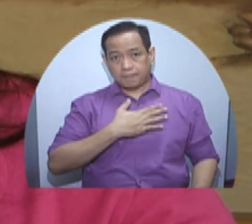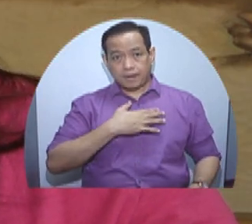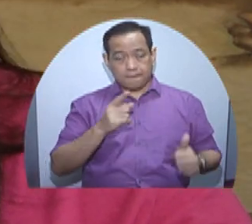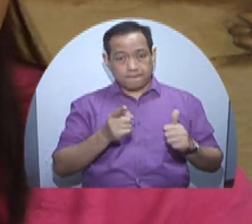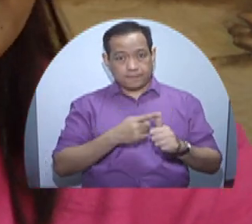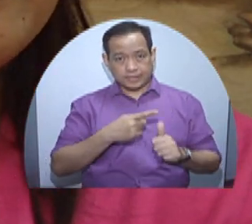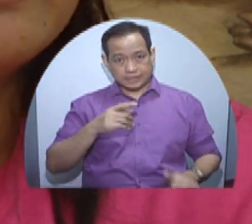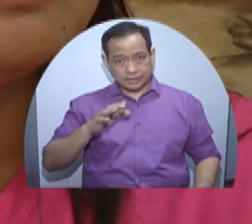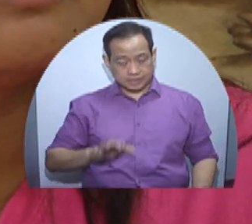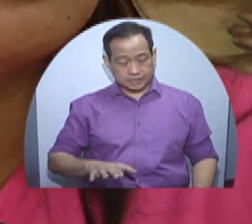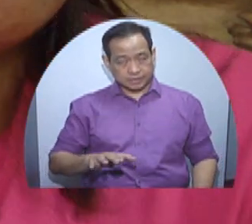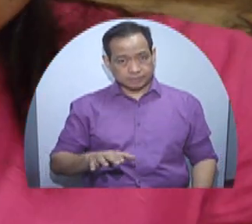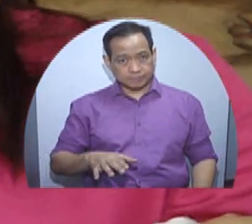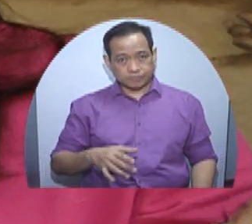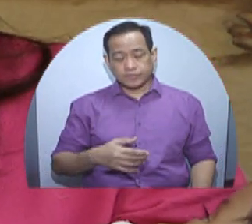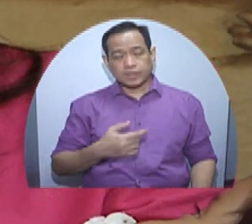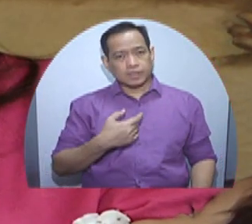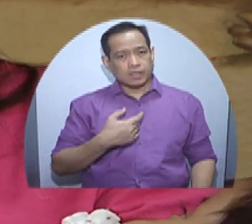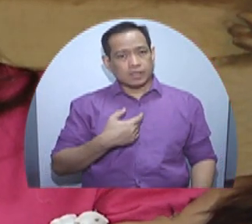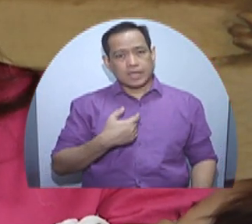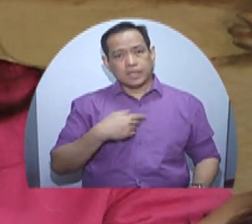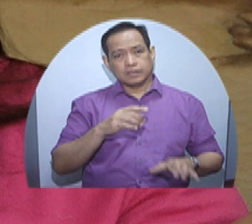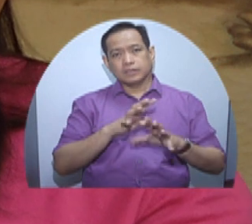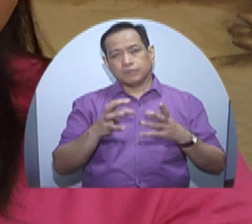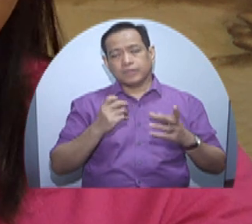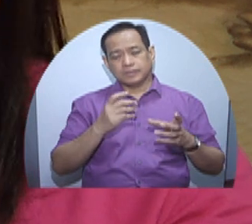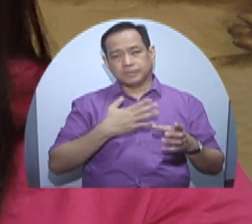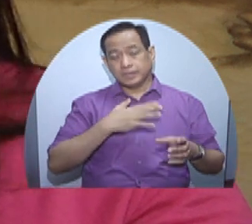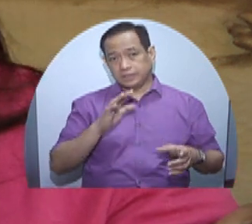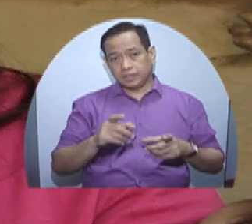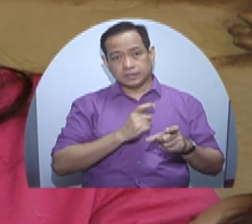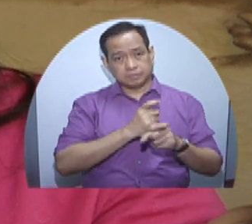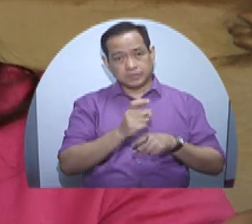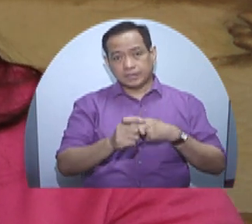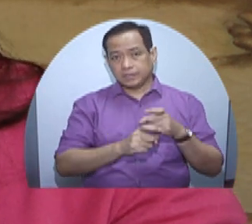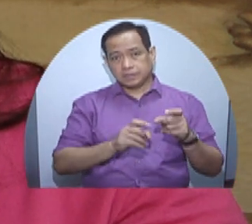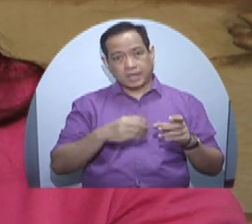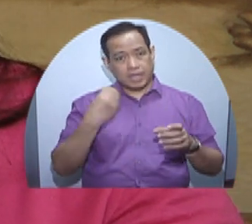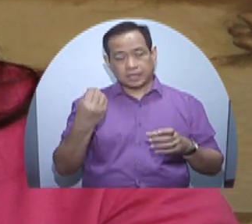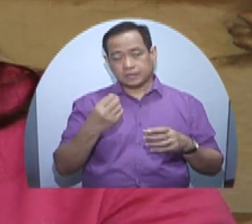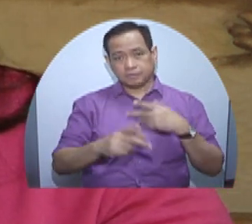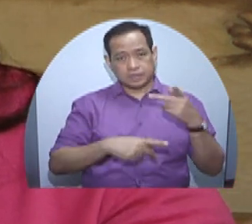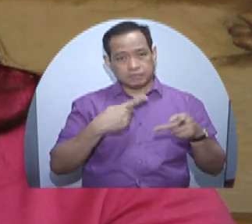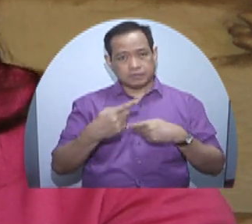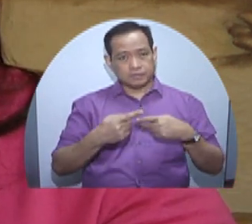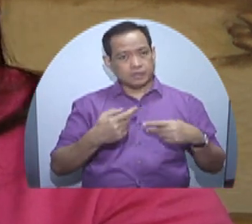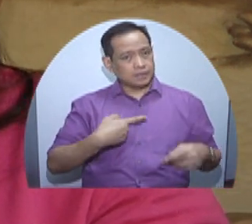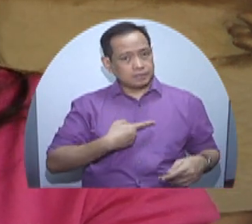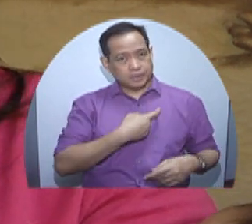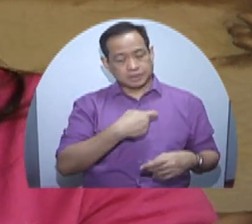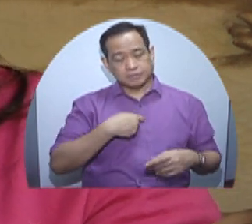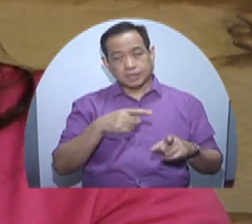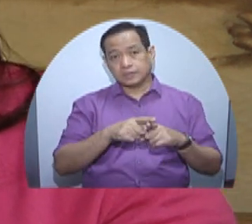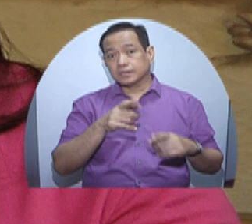ng panganay ko. Ayoko po yung makutsa siya ng ibang tao. Siyempre masakit po yun